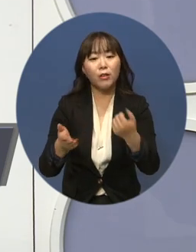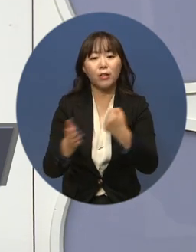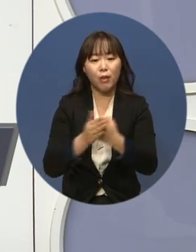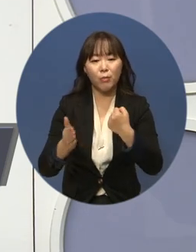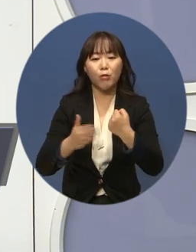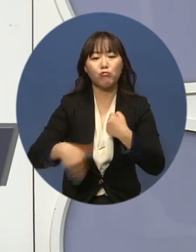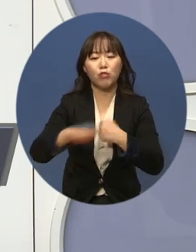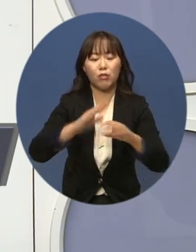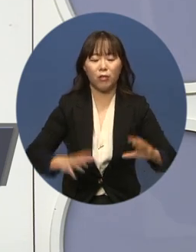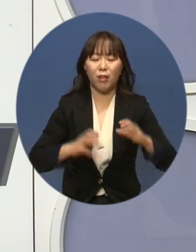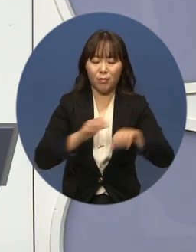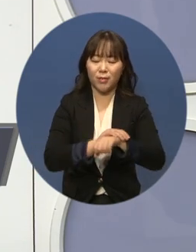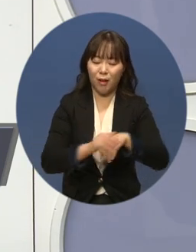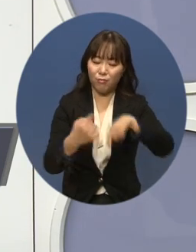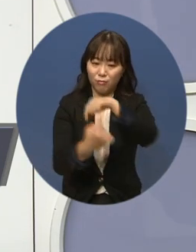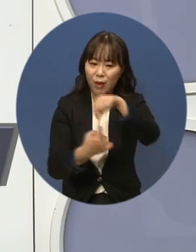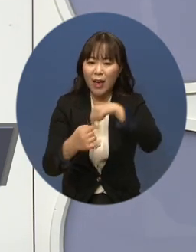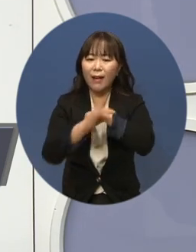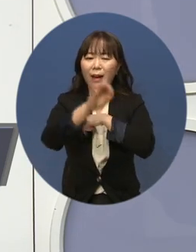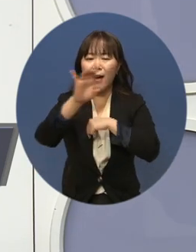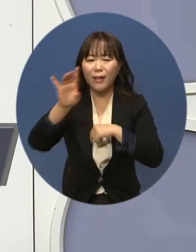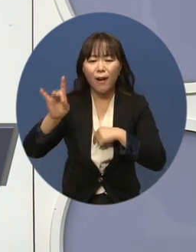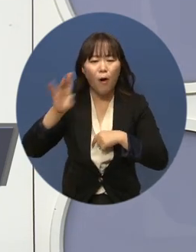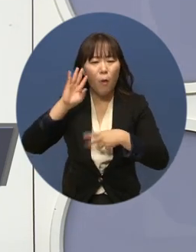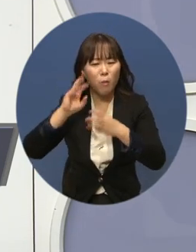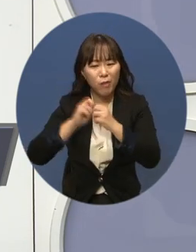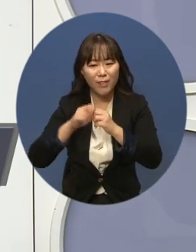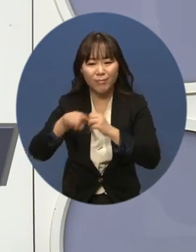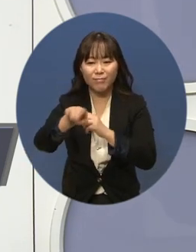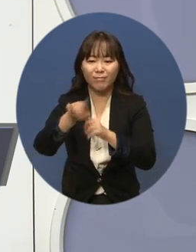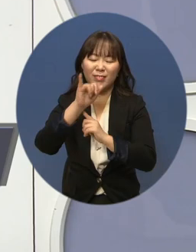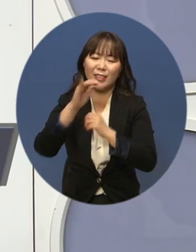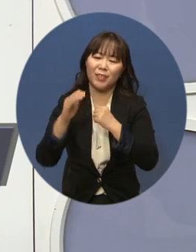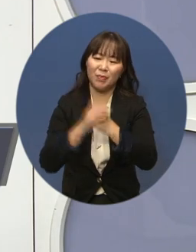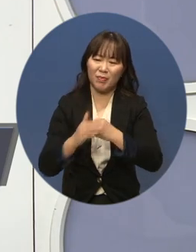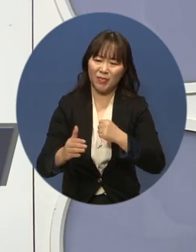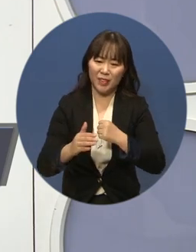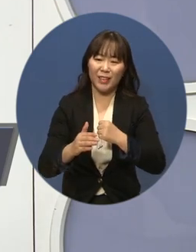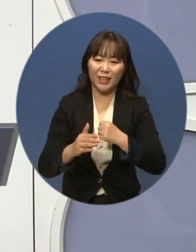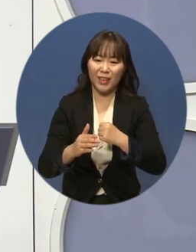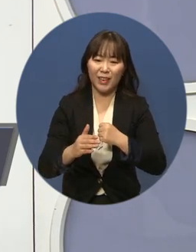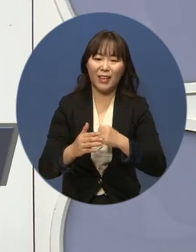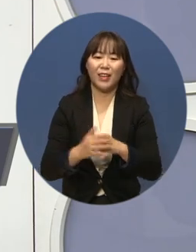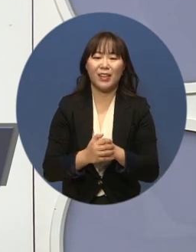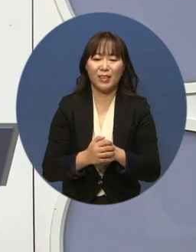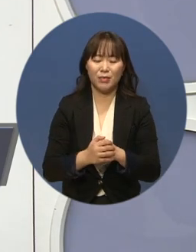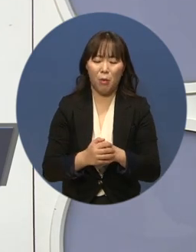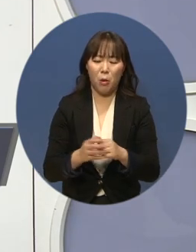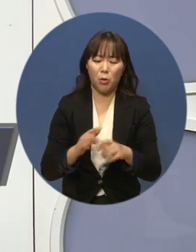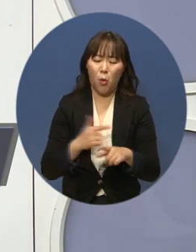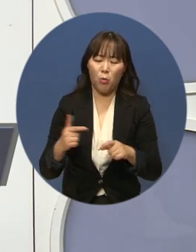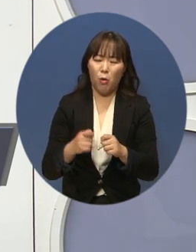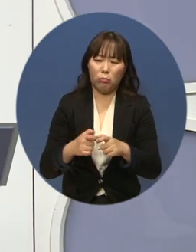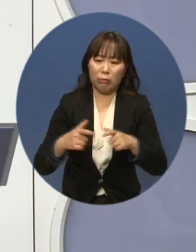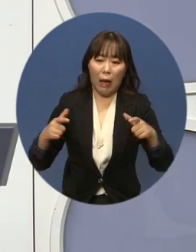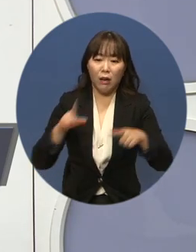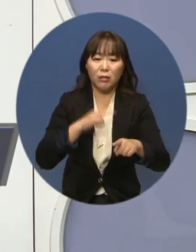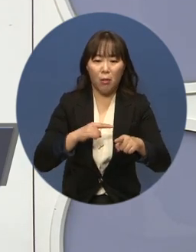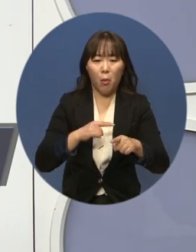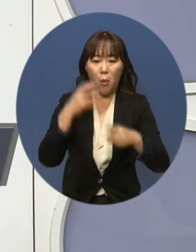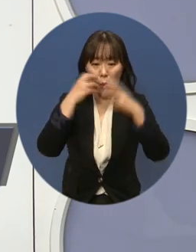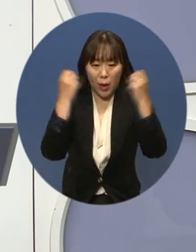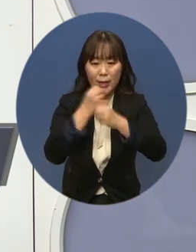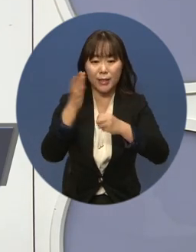지금 잘 가고 있는 겁니다. 간혹 가다가 이제 엉뚱한 일들이 있어서 그게 이제 학대에 대해서 오해를 하시지만